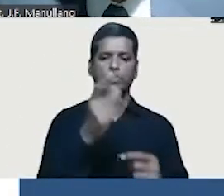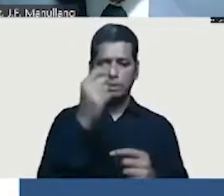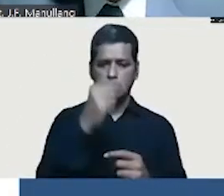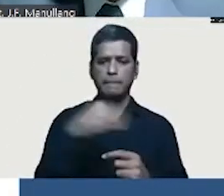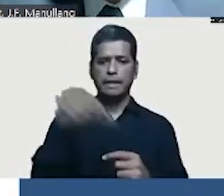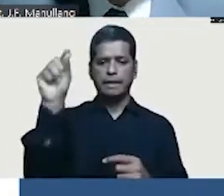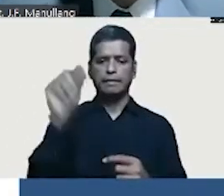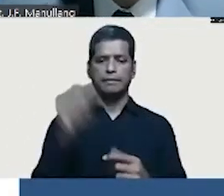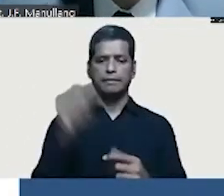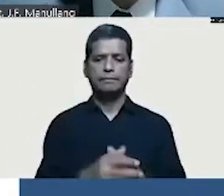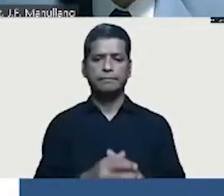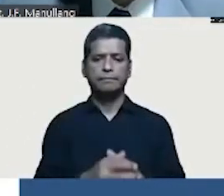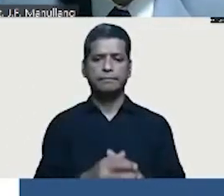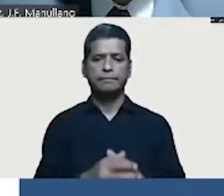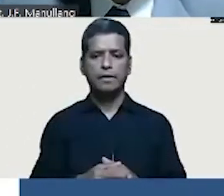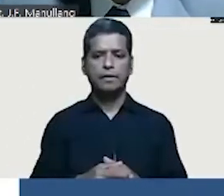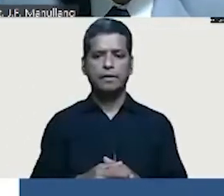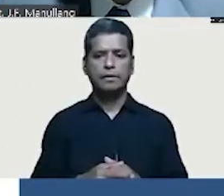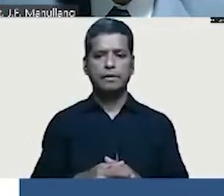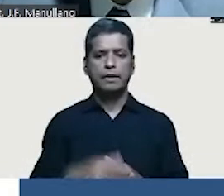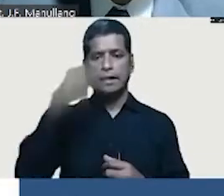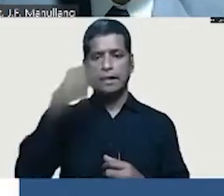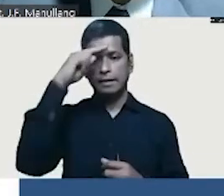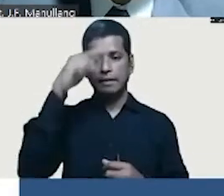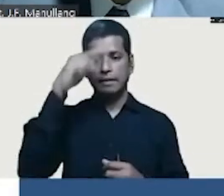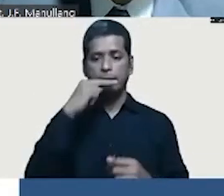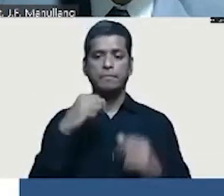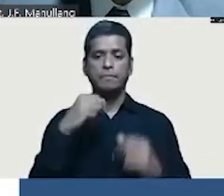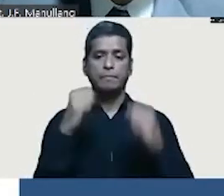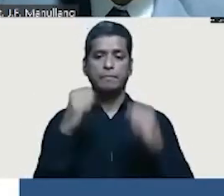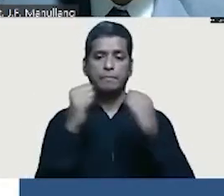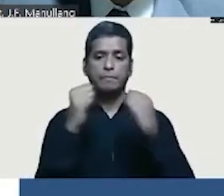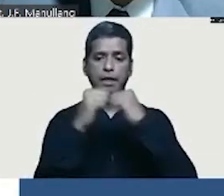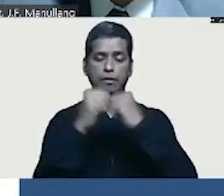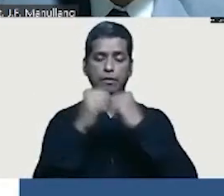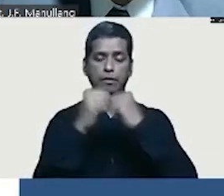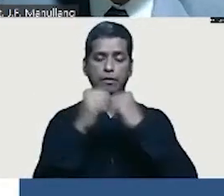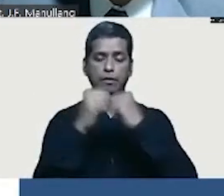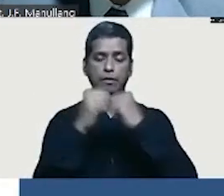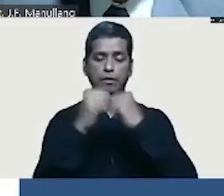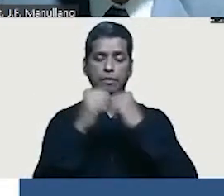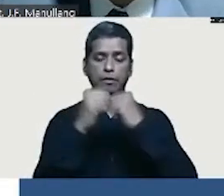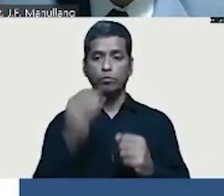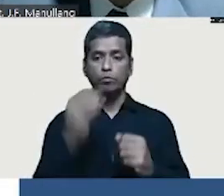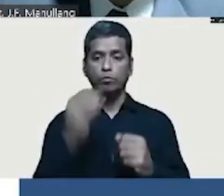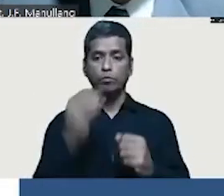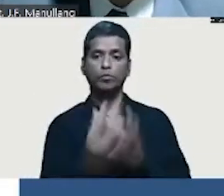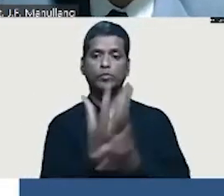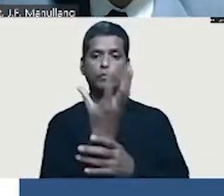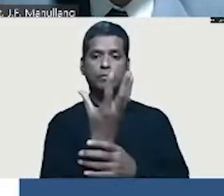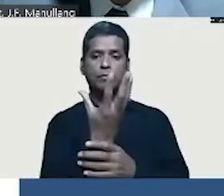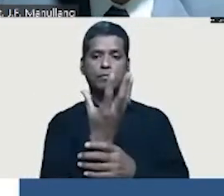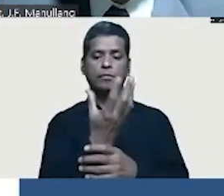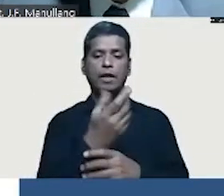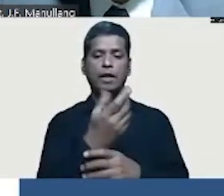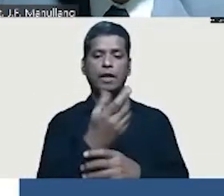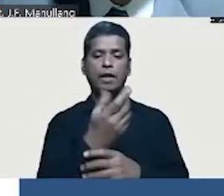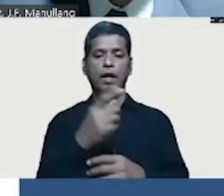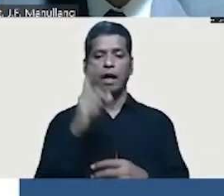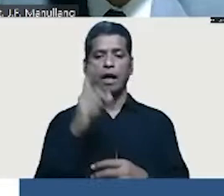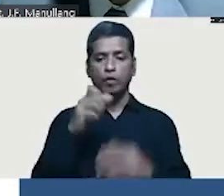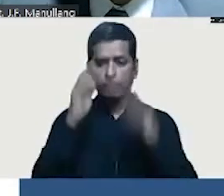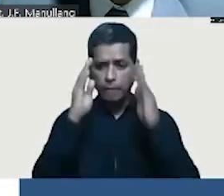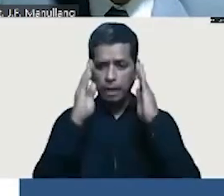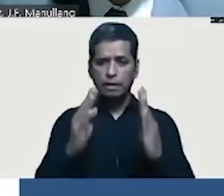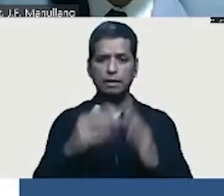nabi-nabi muncul maka tes yang terdapat di dalam ayat tadi itu hak diaplikasikan karena Pak karena